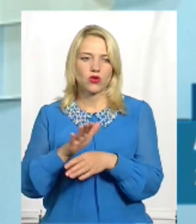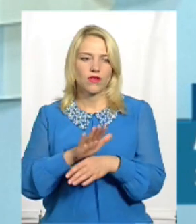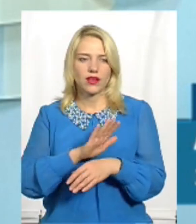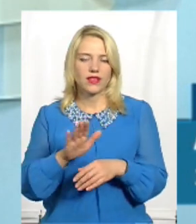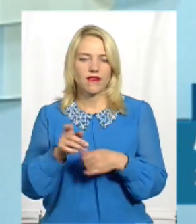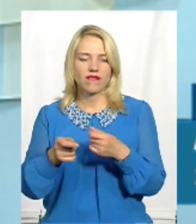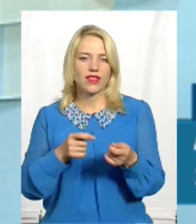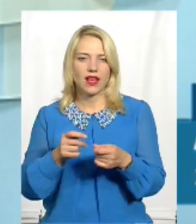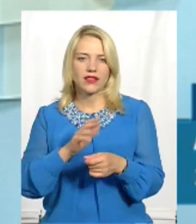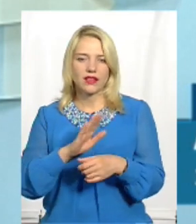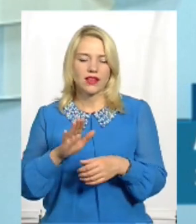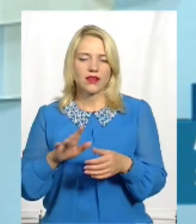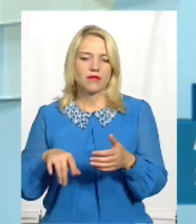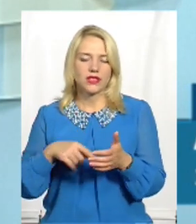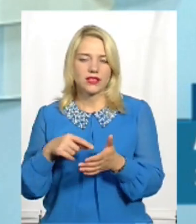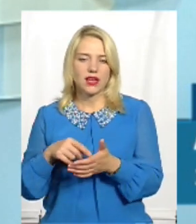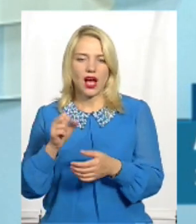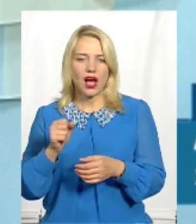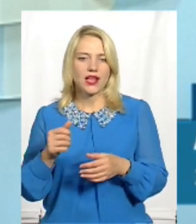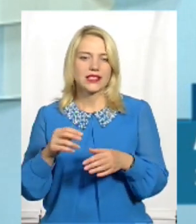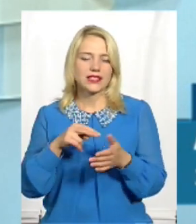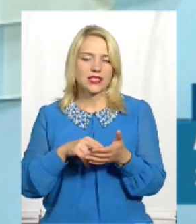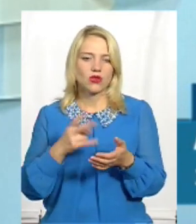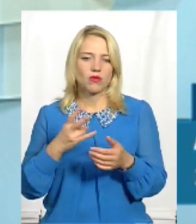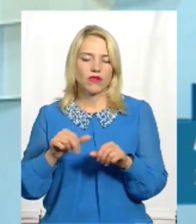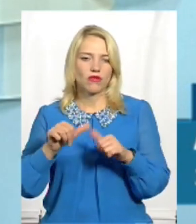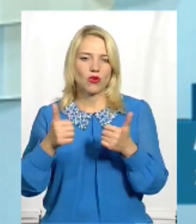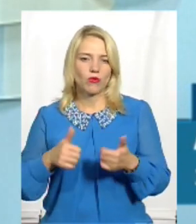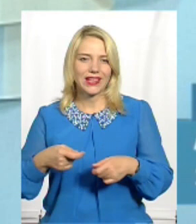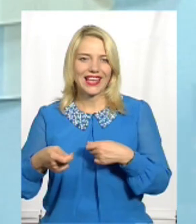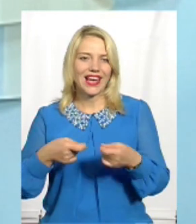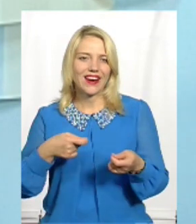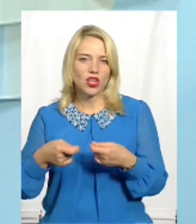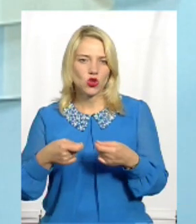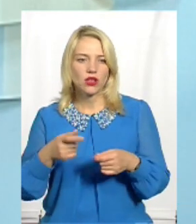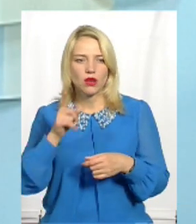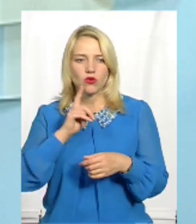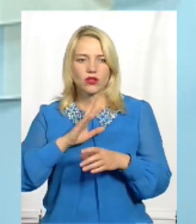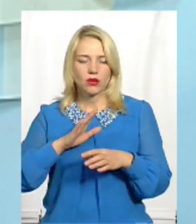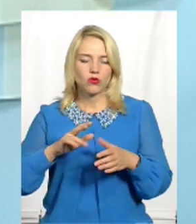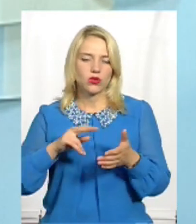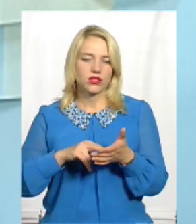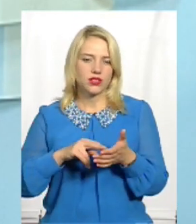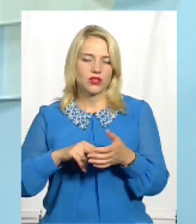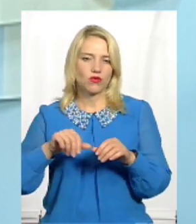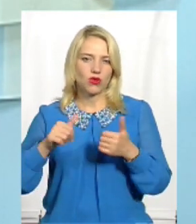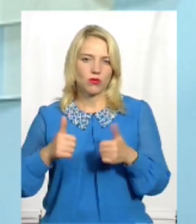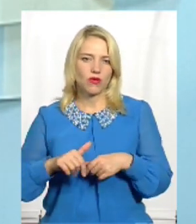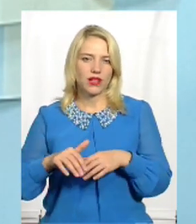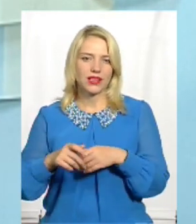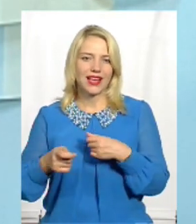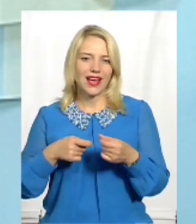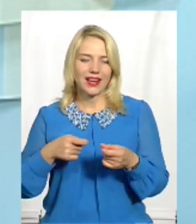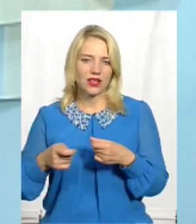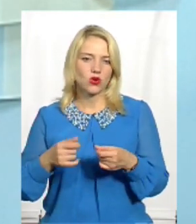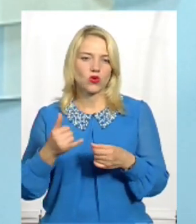не міська. Ціну має формувати ринок. І поки не буде ціну формувати ринок, завжди